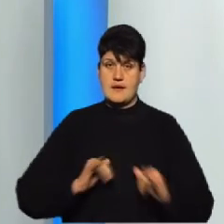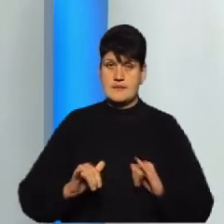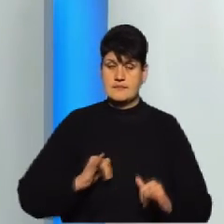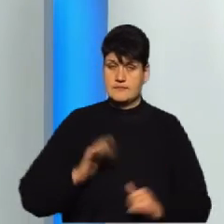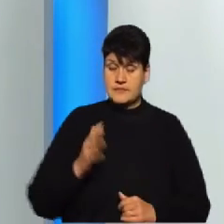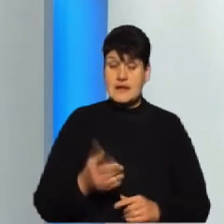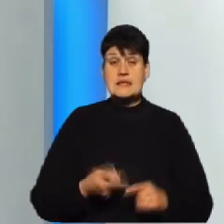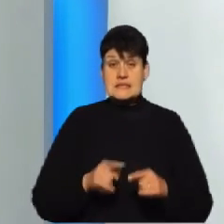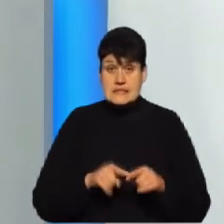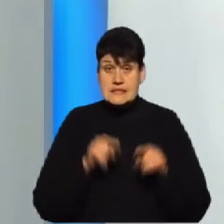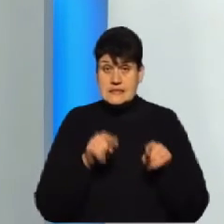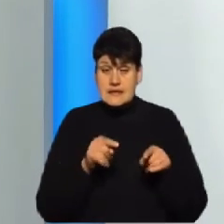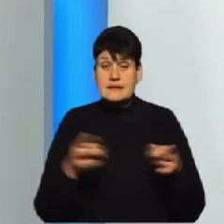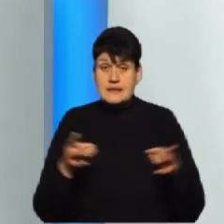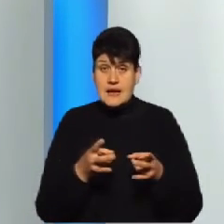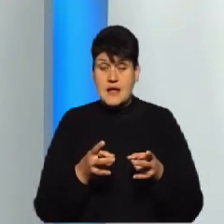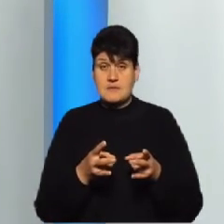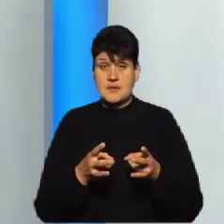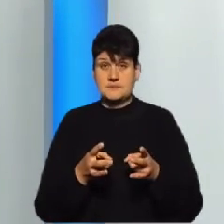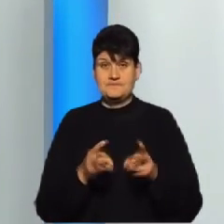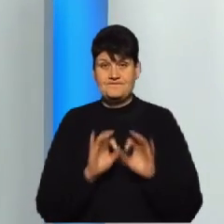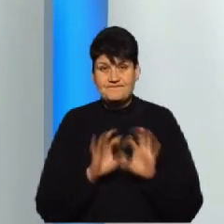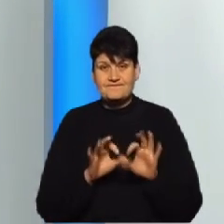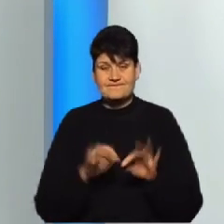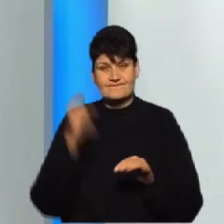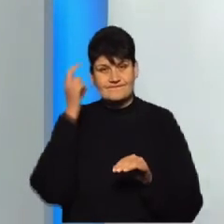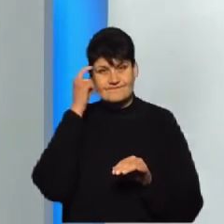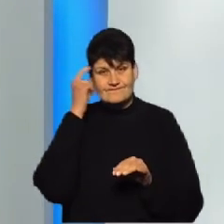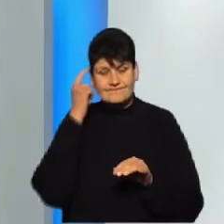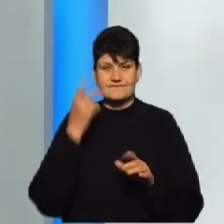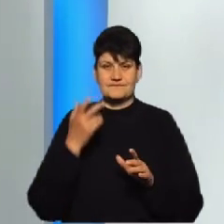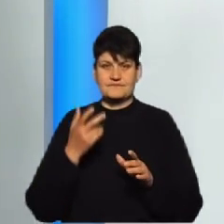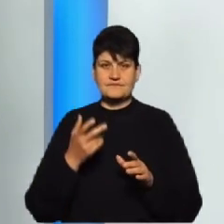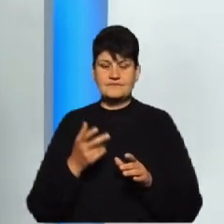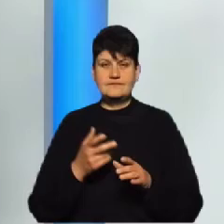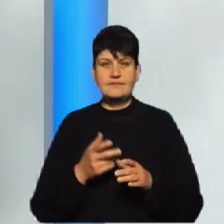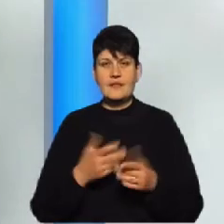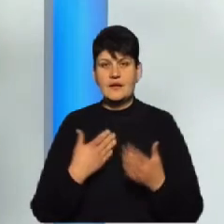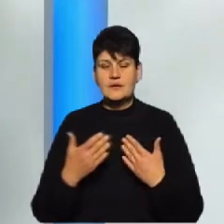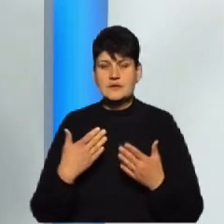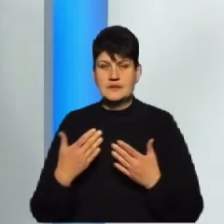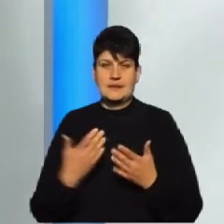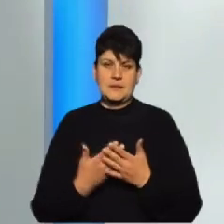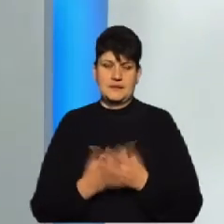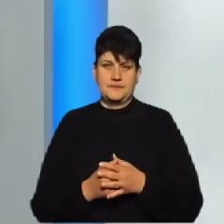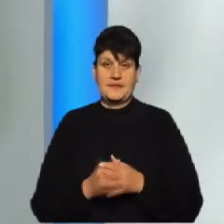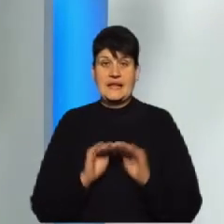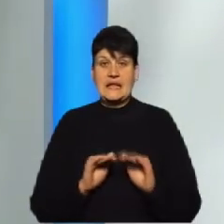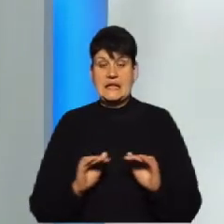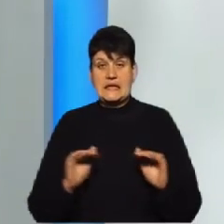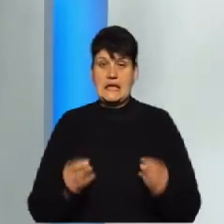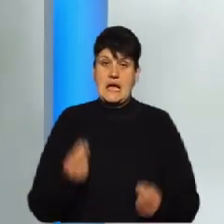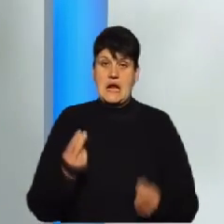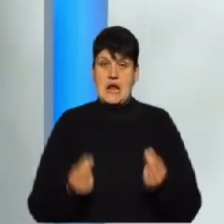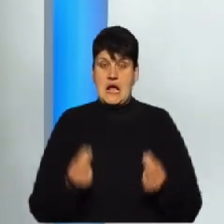потрібно закладати, soft skill, м'які ці навички, комунікації. Наприклад, діти граються між собою і